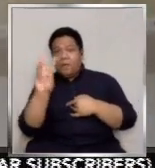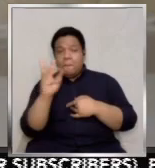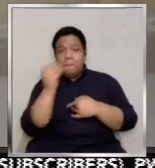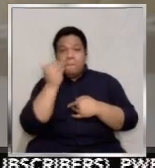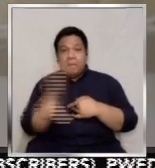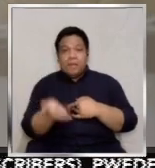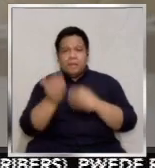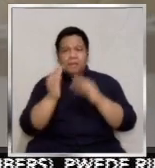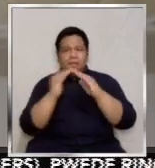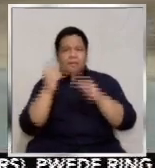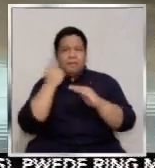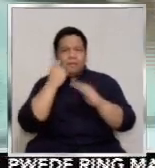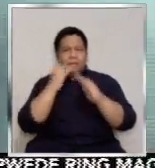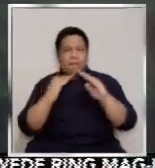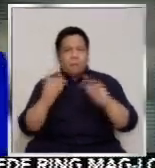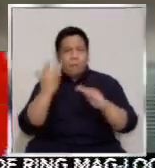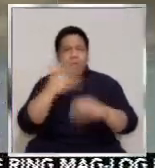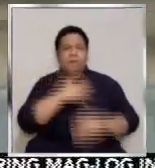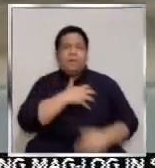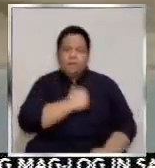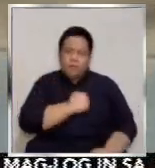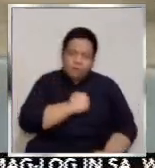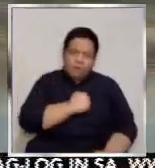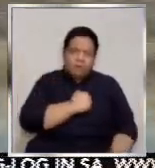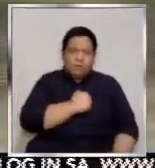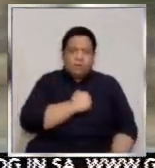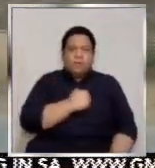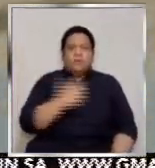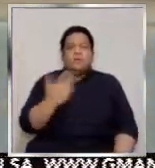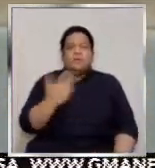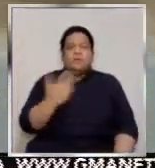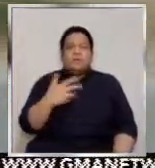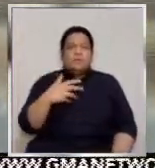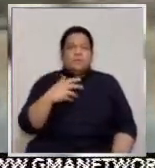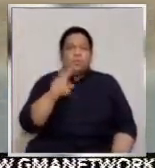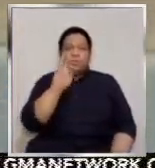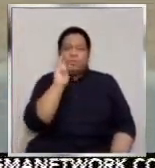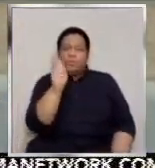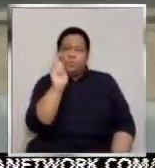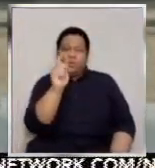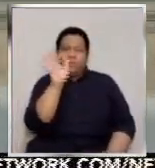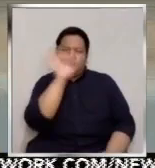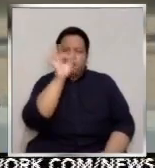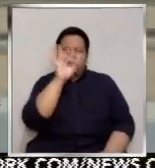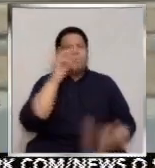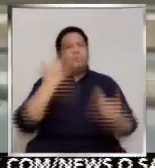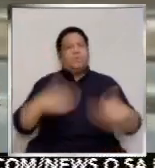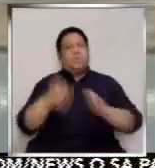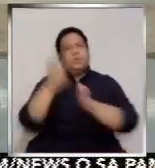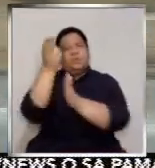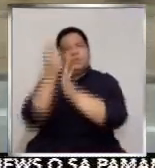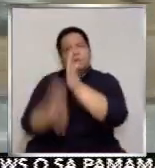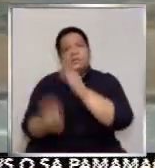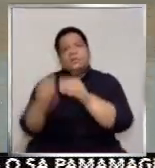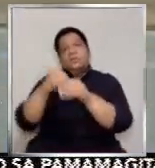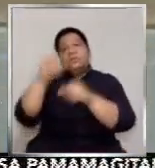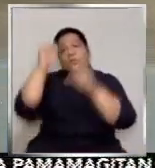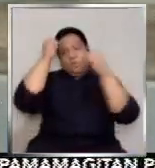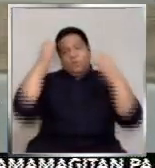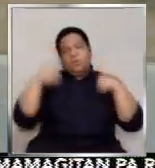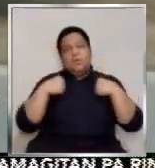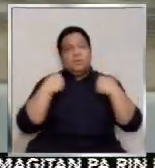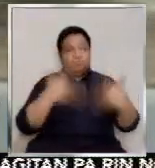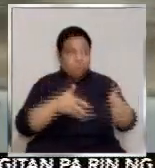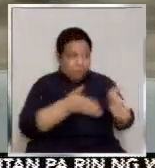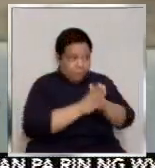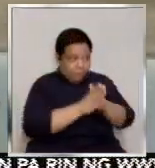dahil daw sa cardiac arrest. 20 Pilipino ang nailibing na sa Saudi Arabia nang may pahintulot mula sa kanilang kaanak sa